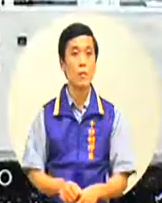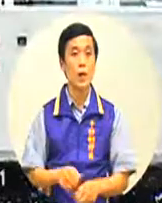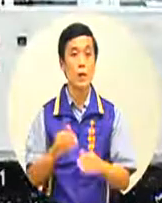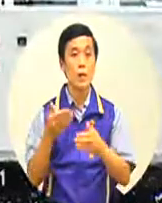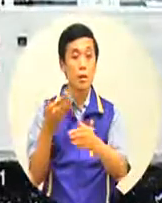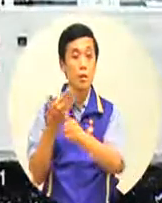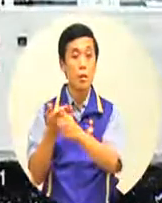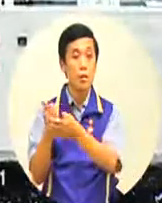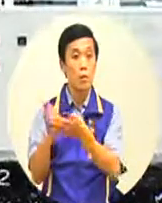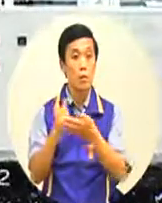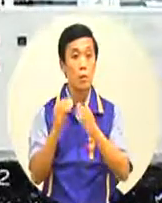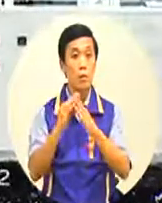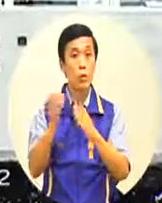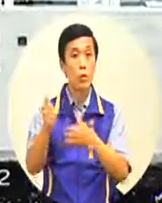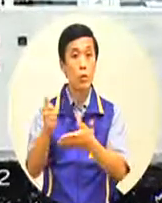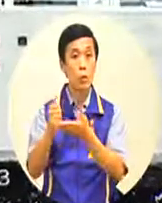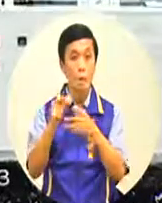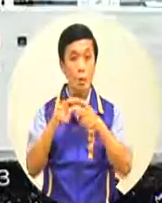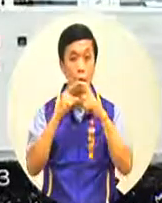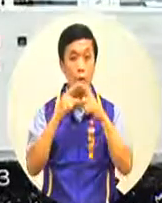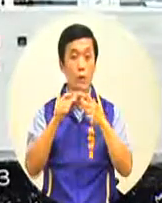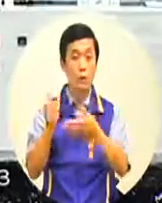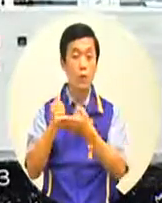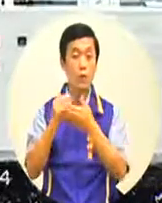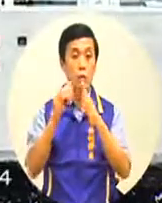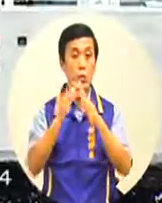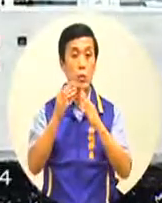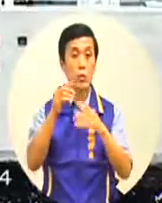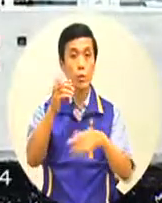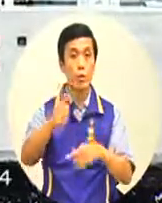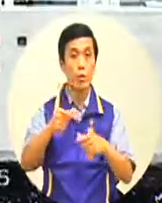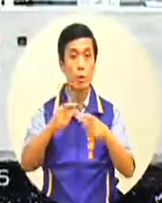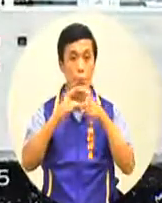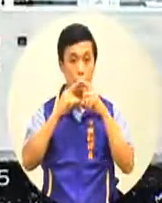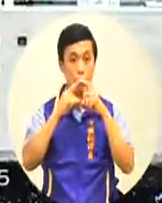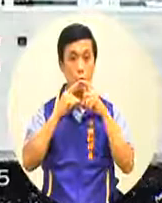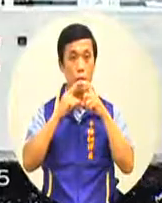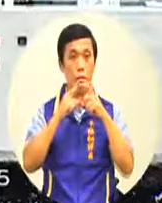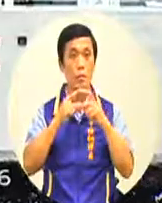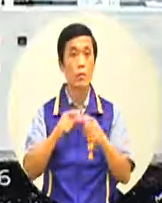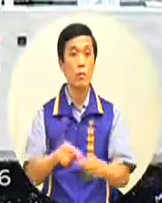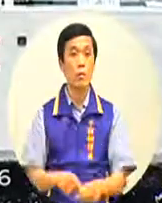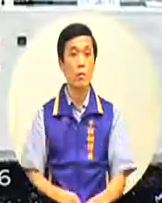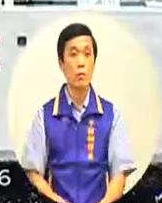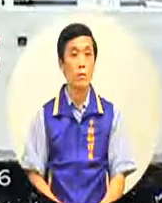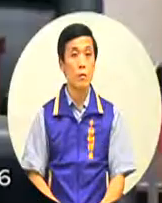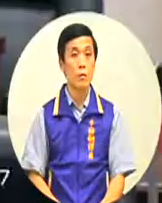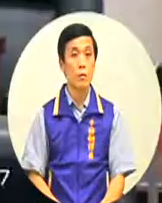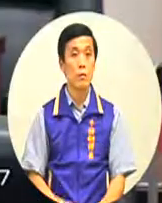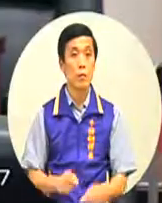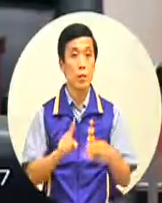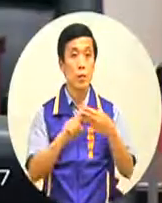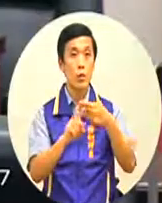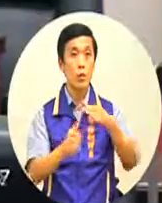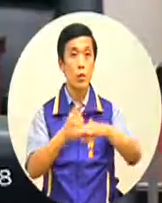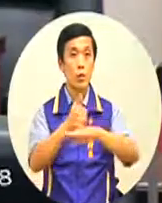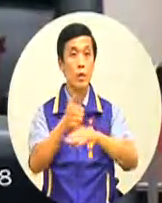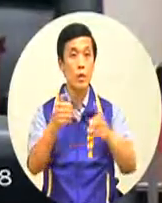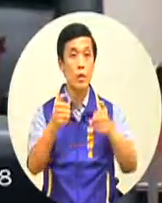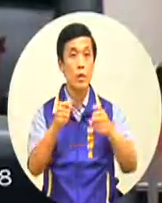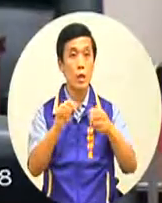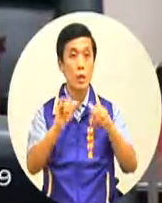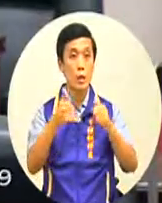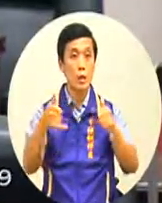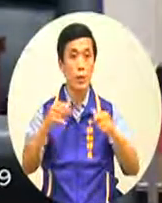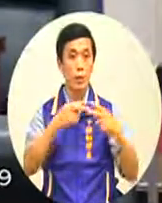答复啊，局长有裁量权。 好，局长答复一下。局长对，局长给他答复一下。嗯， 谢谢主席，谢谢蔡议员的关